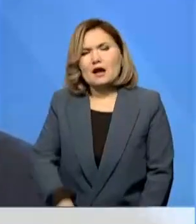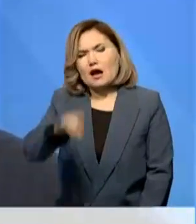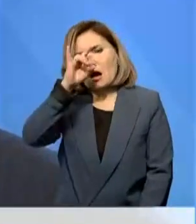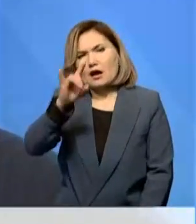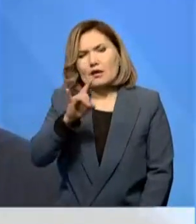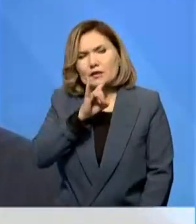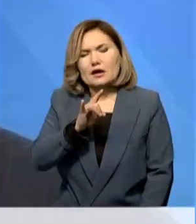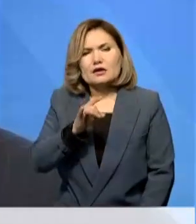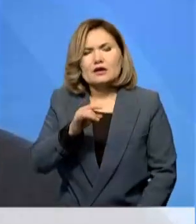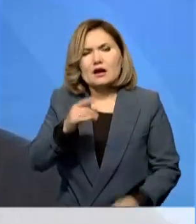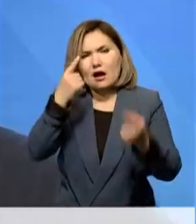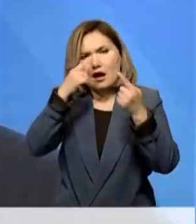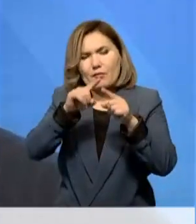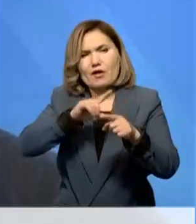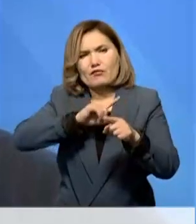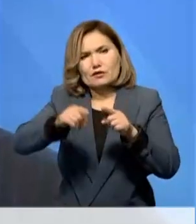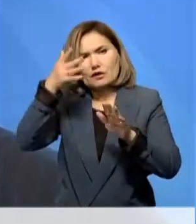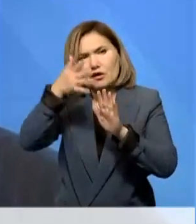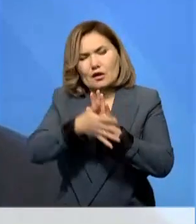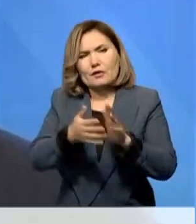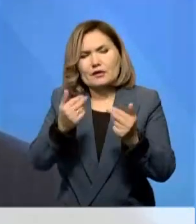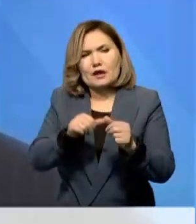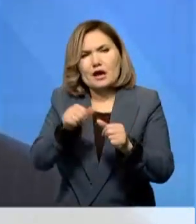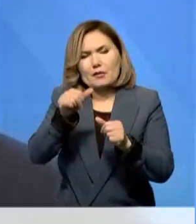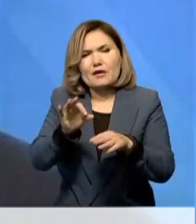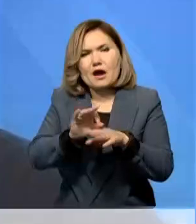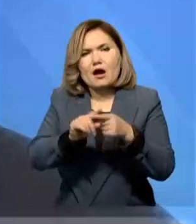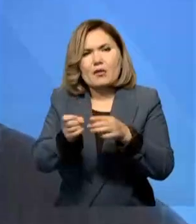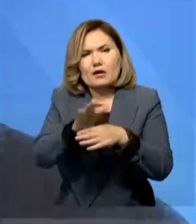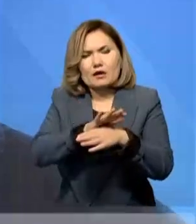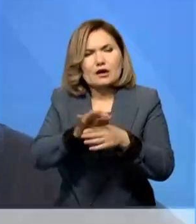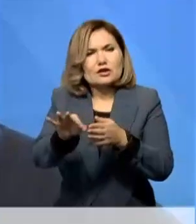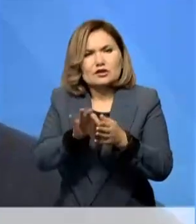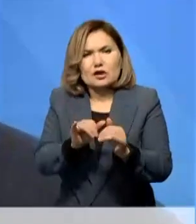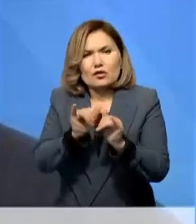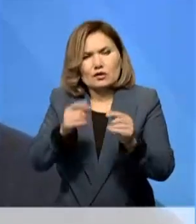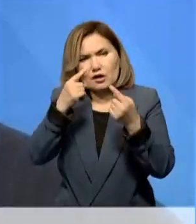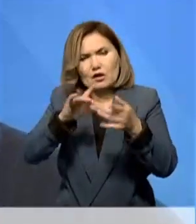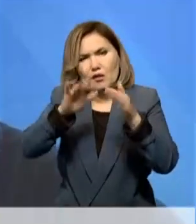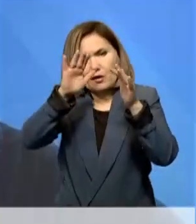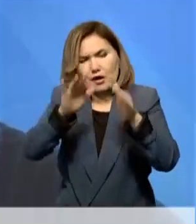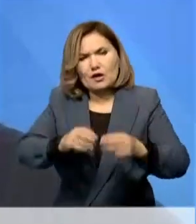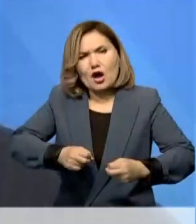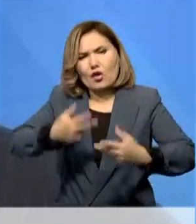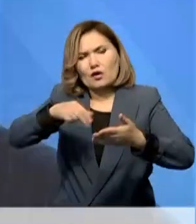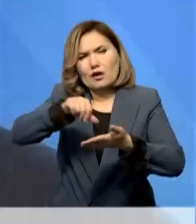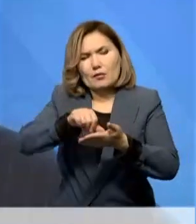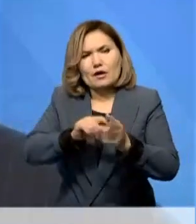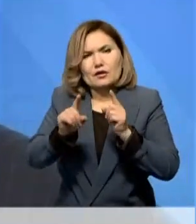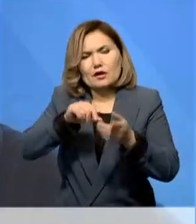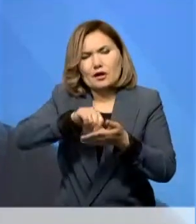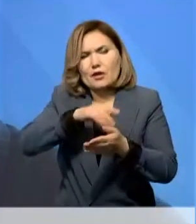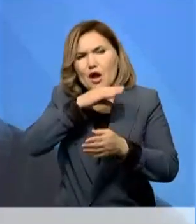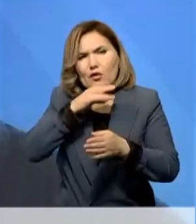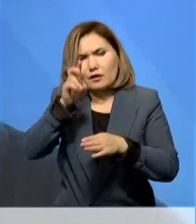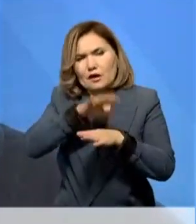Қазақстандықтар заманауи технологияларды тез меңгеріп жатыр. Бұл әсіресе пандемия кезінде байқалды. Азаматтар сот процестеріне онлайн қатыса бастады. Ал көптеген